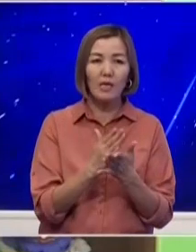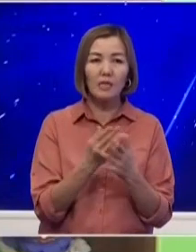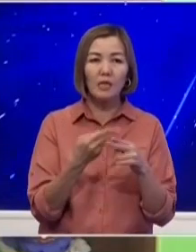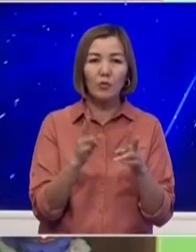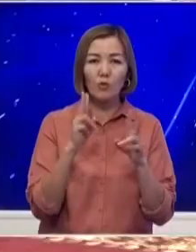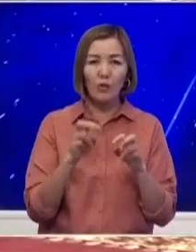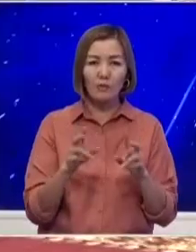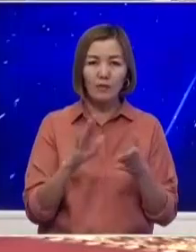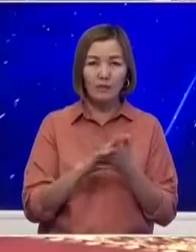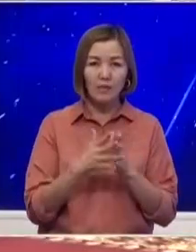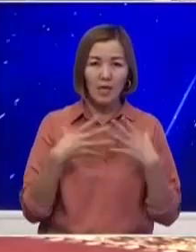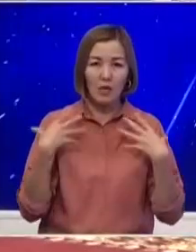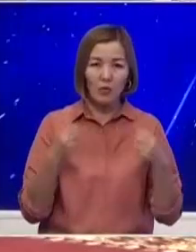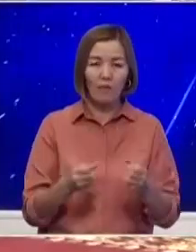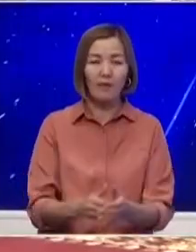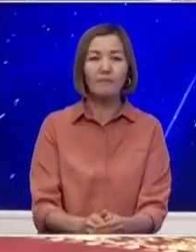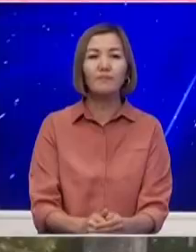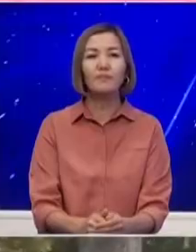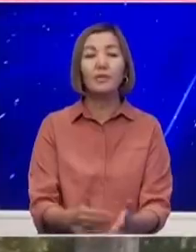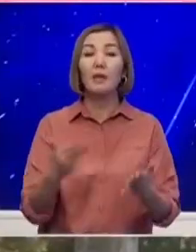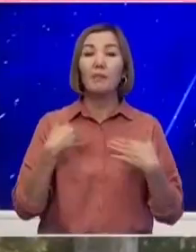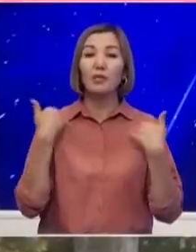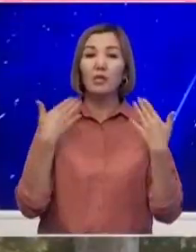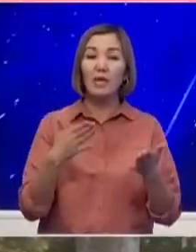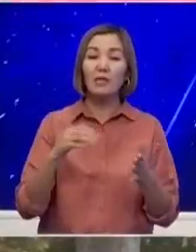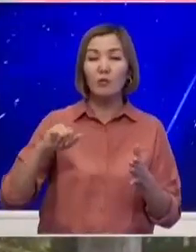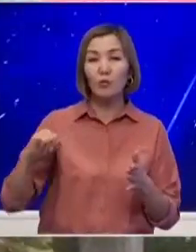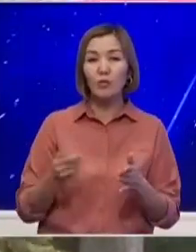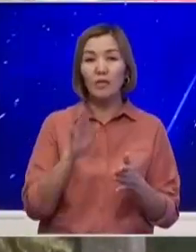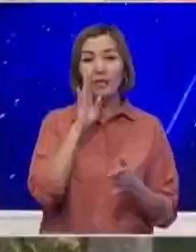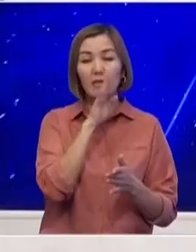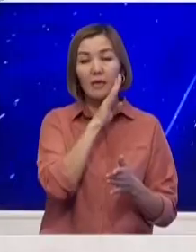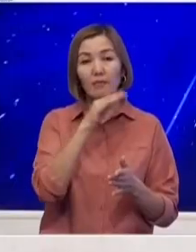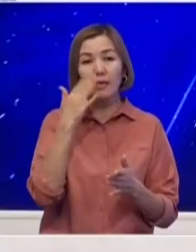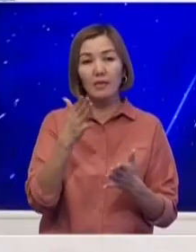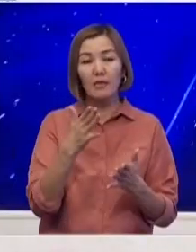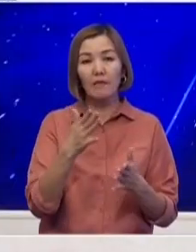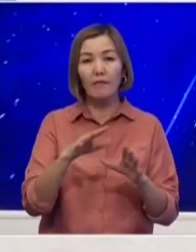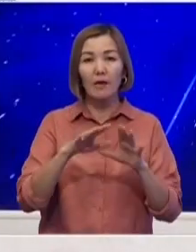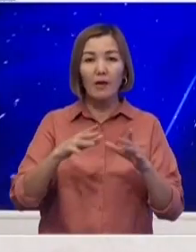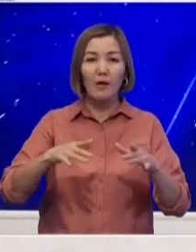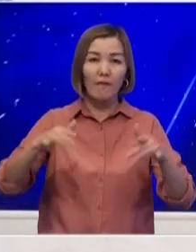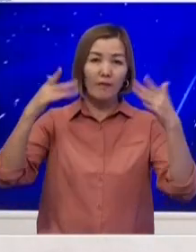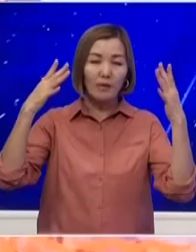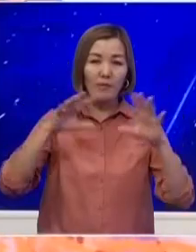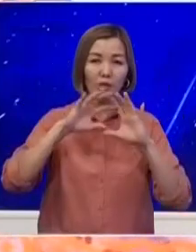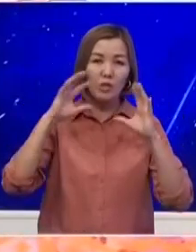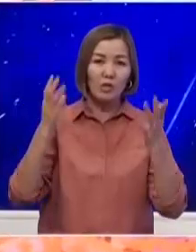обследует состояние. После добрых слов, пожеланий друзьям и родителям ребята запустили в небо воздушные шарики.